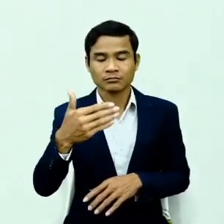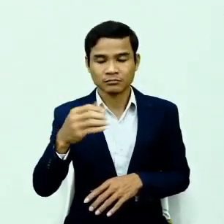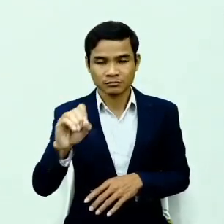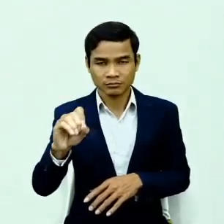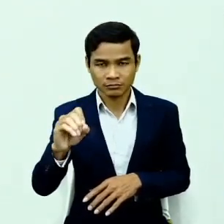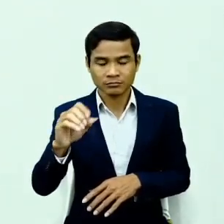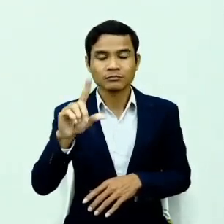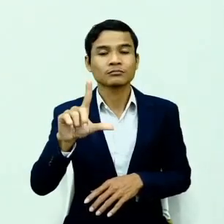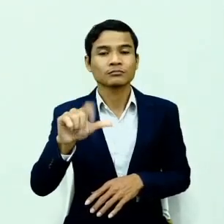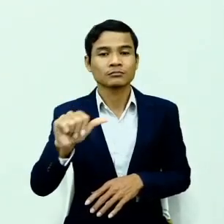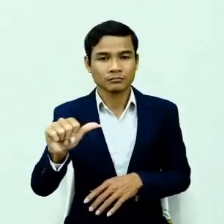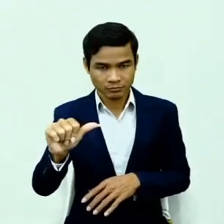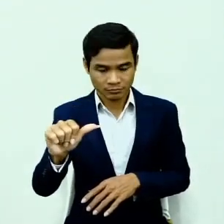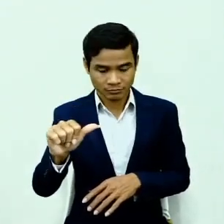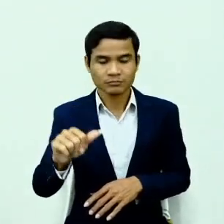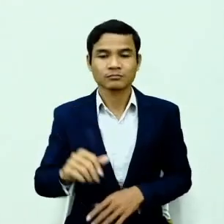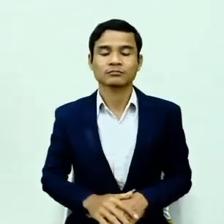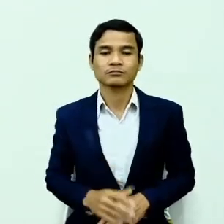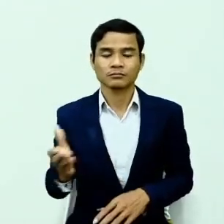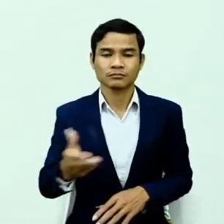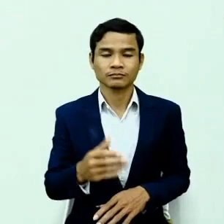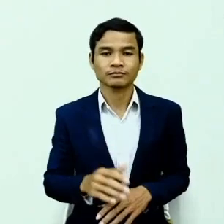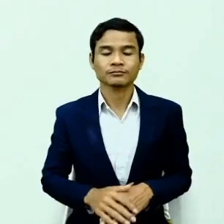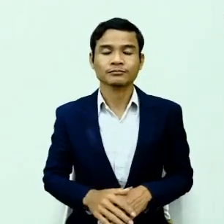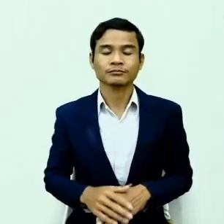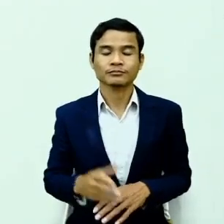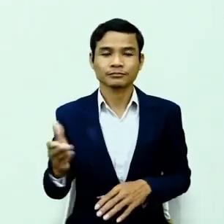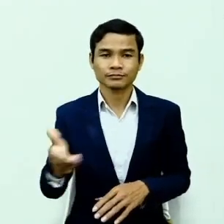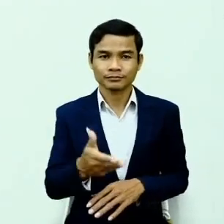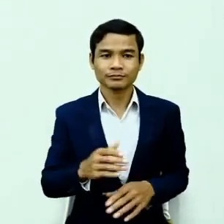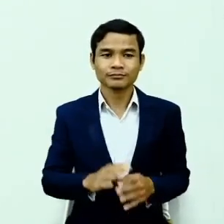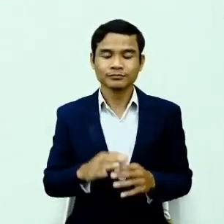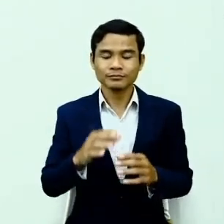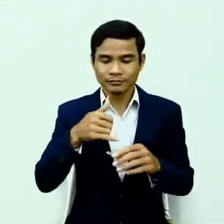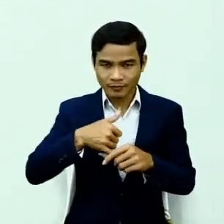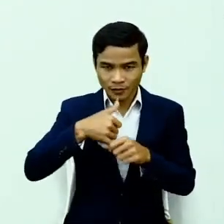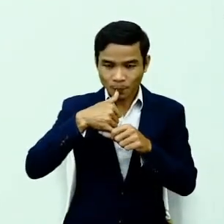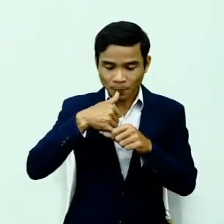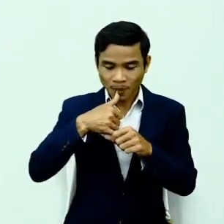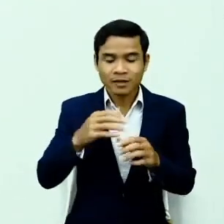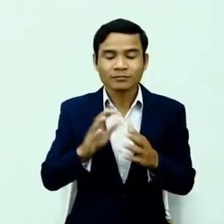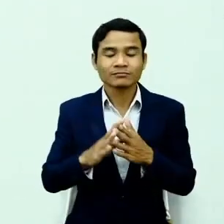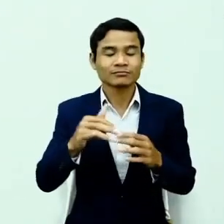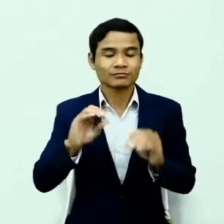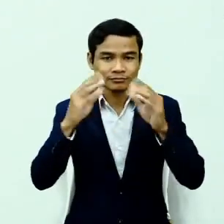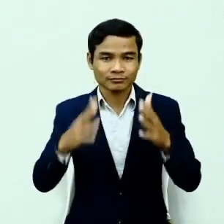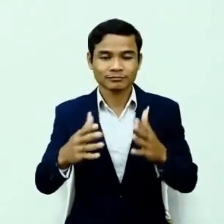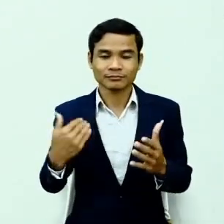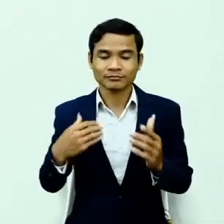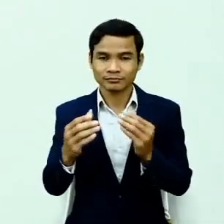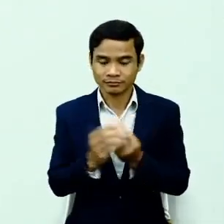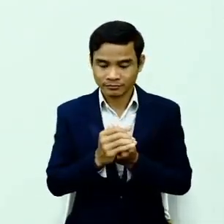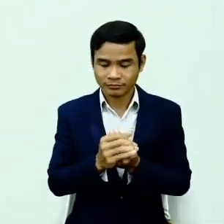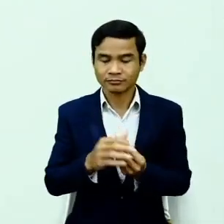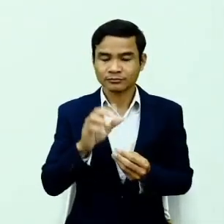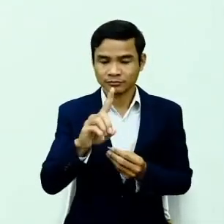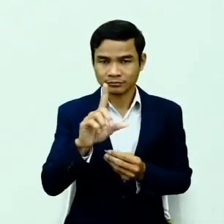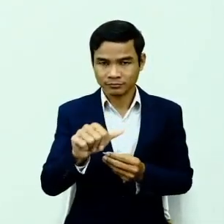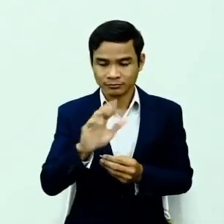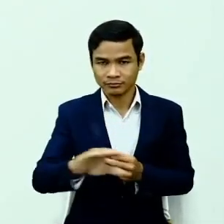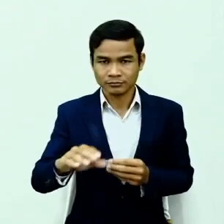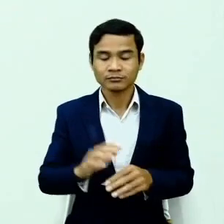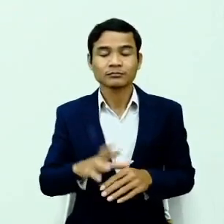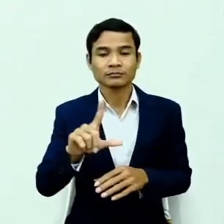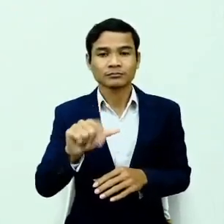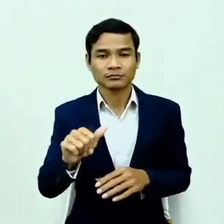tát cái mũi rời. Chà chắc bông bông bơ rồi bà này cổ mình chùm nuôn. Chà mùi rời. Chà mùi rời nó con á mùi